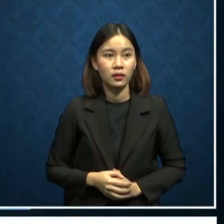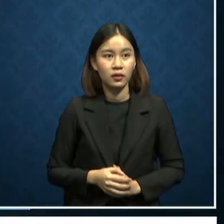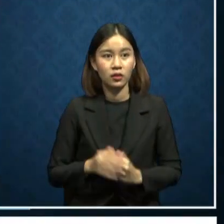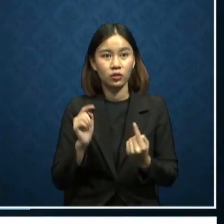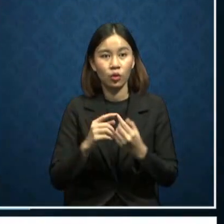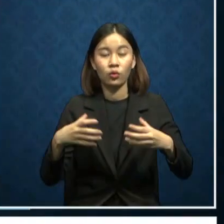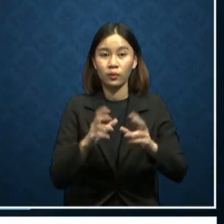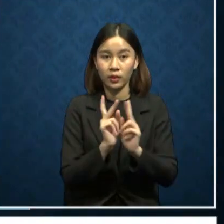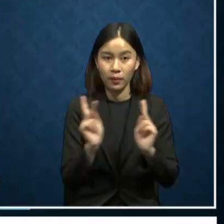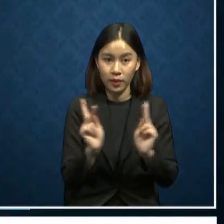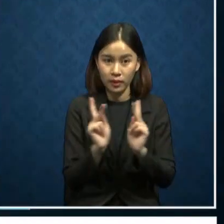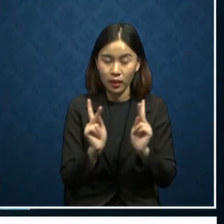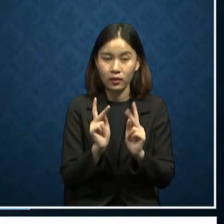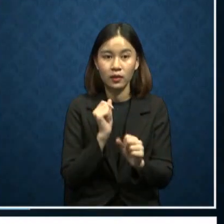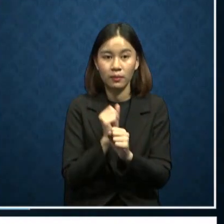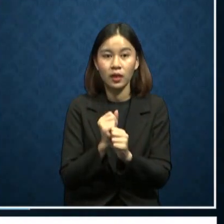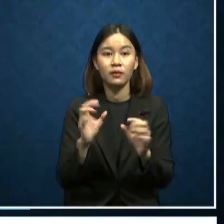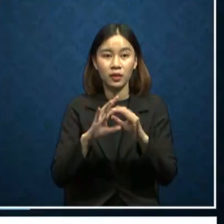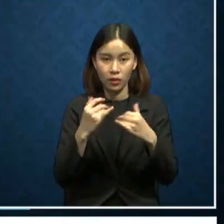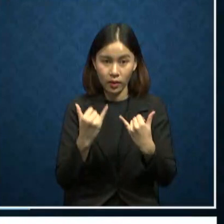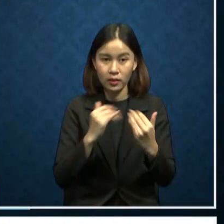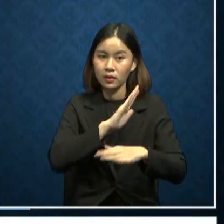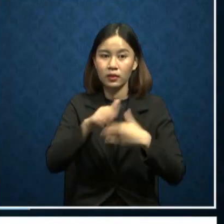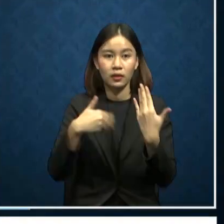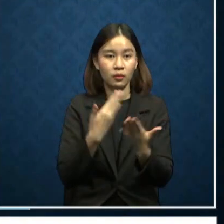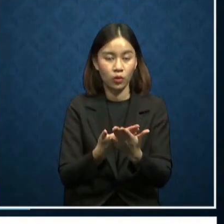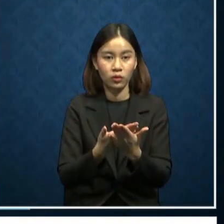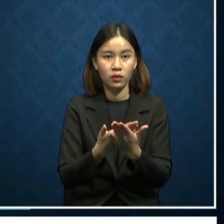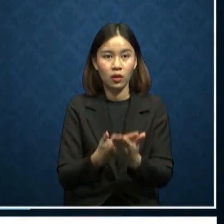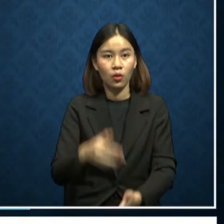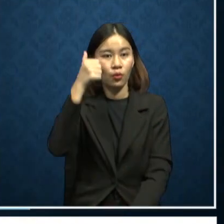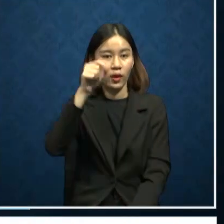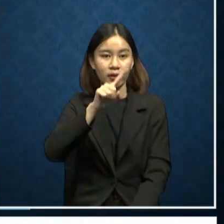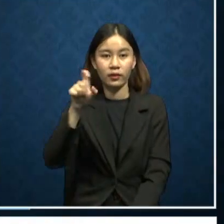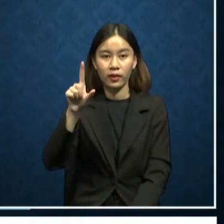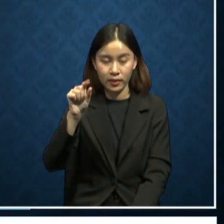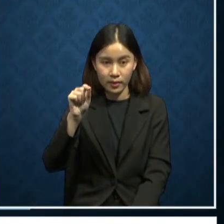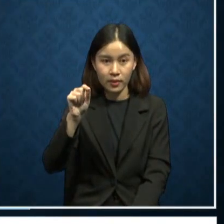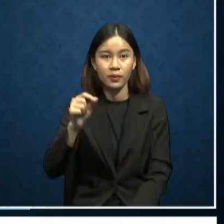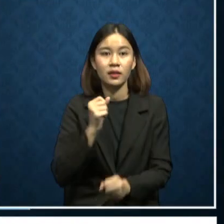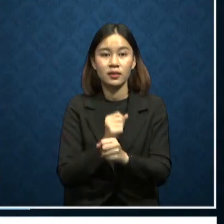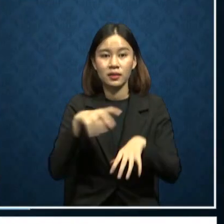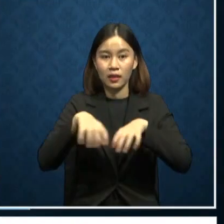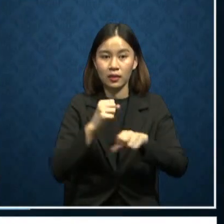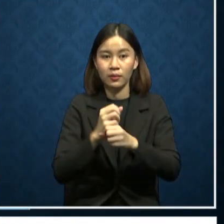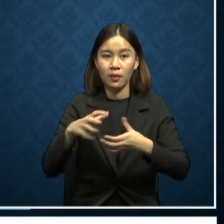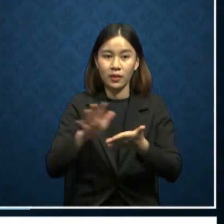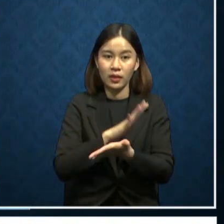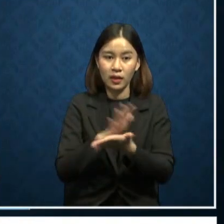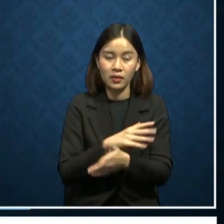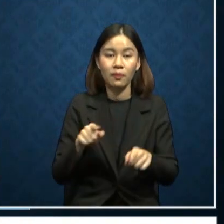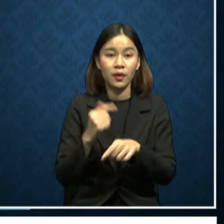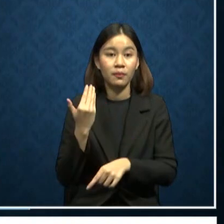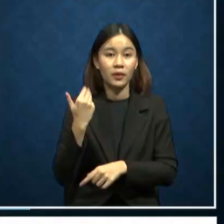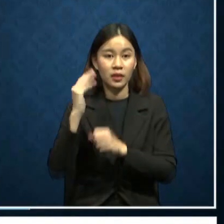การรการนั้นได้ดำเนินการในเรื่องนี้มาทั้งหมดเ่อ 120วันนะครับแล้วก็ได้จะทำเอกสารตามที่คุณนีได้